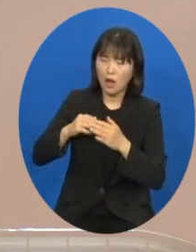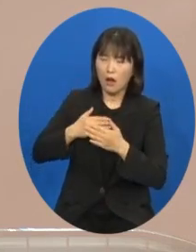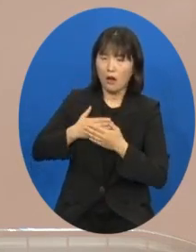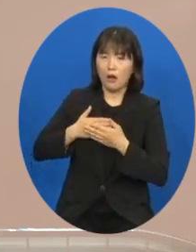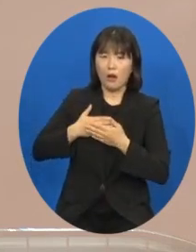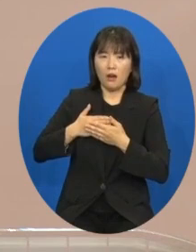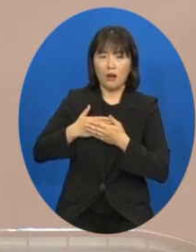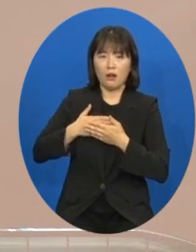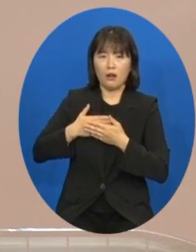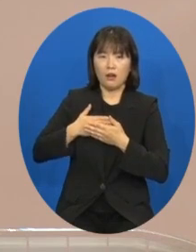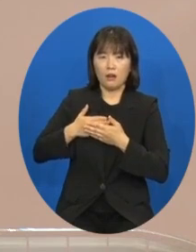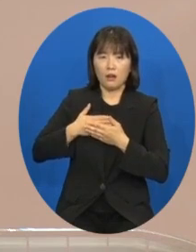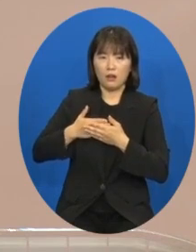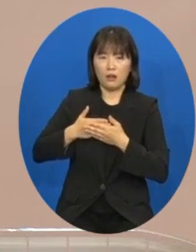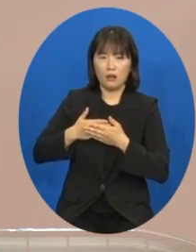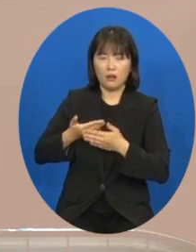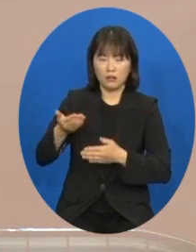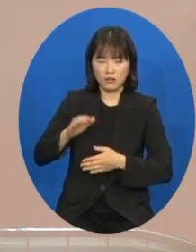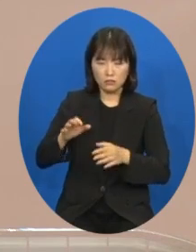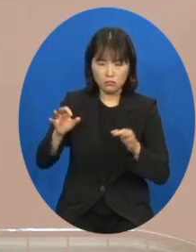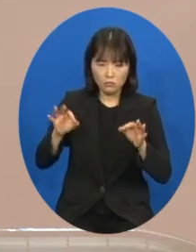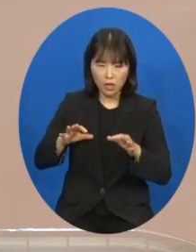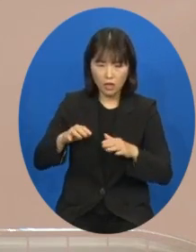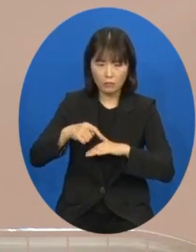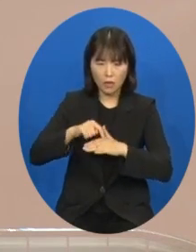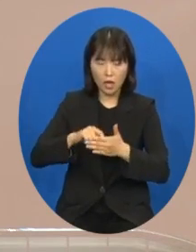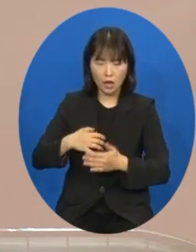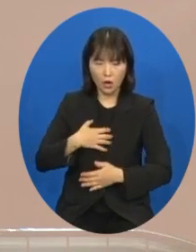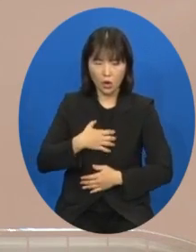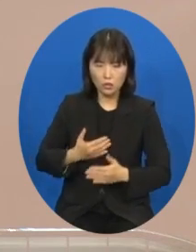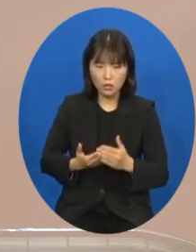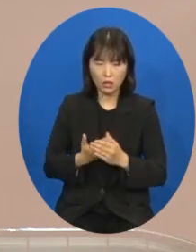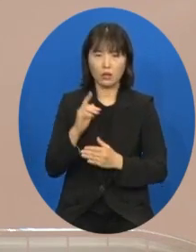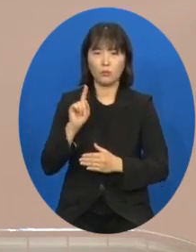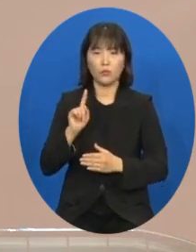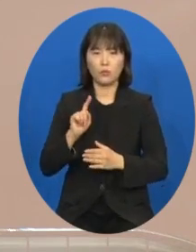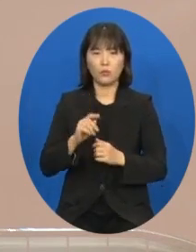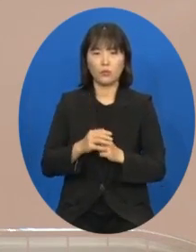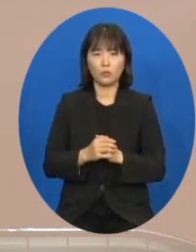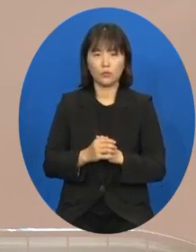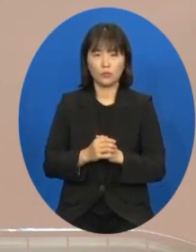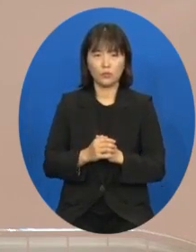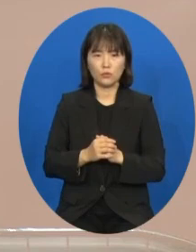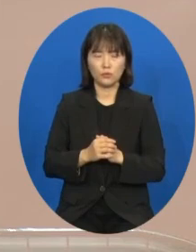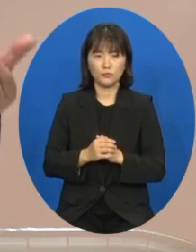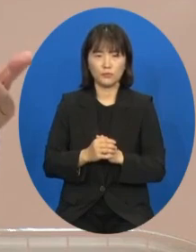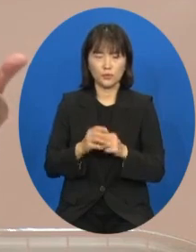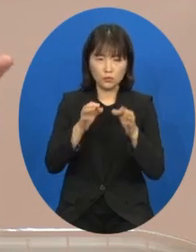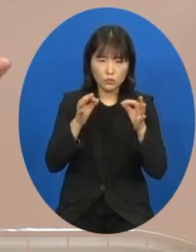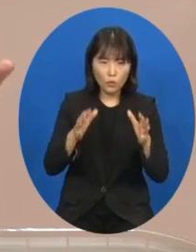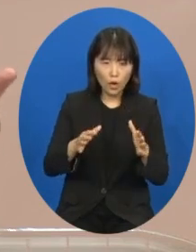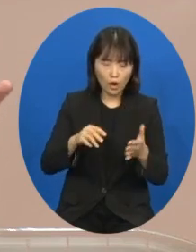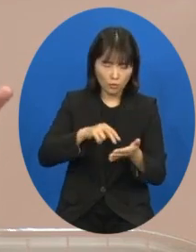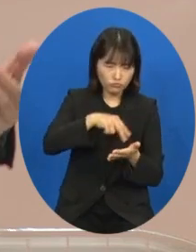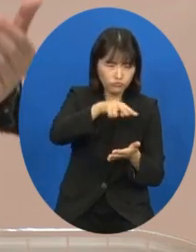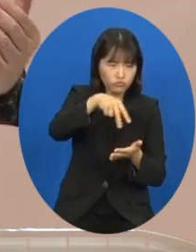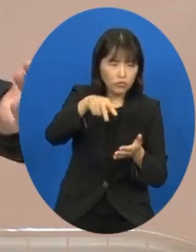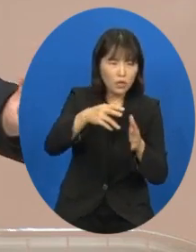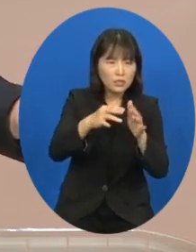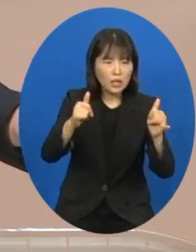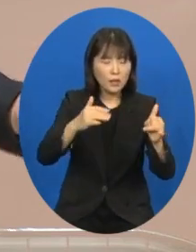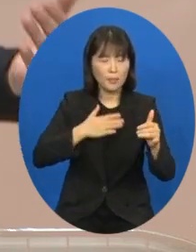뛰는지 그런데 그 순간 마음에 걱정이 되더랍니다. 그동안에 이 불황자들을